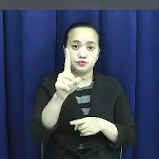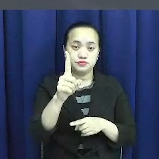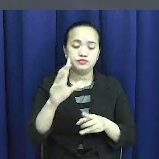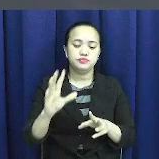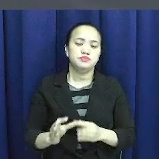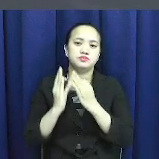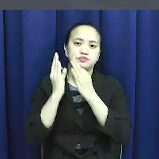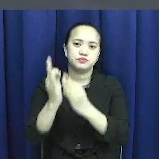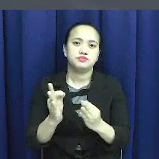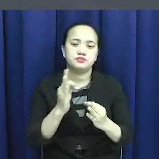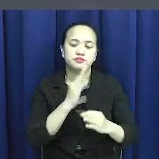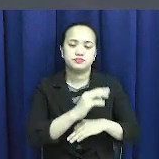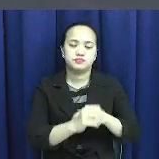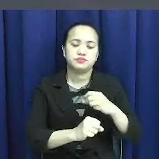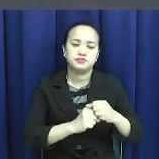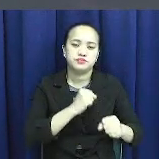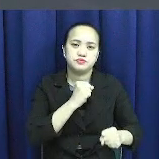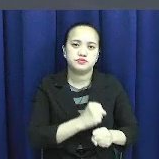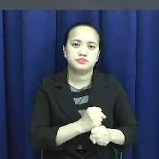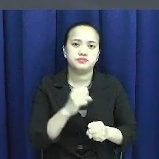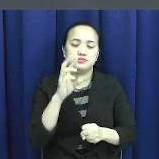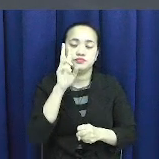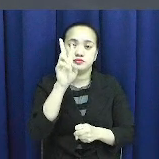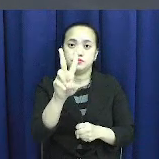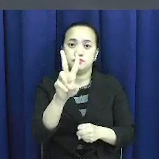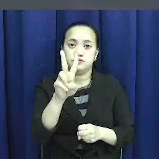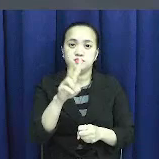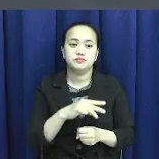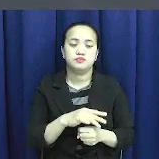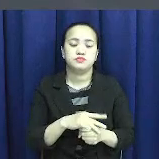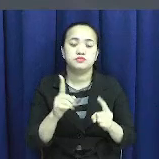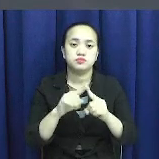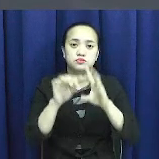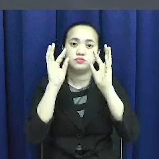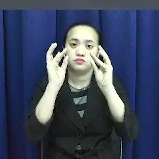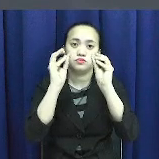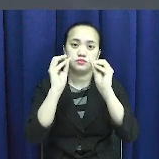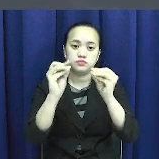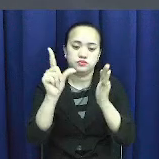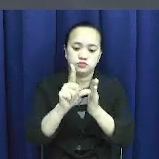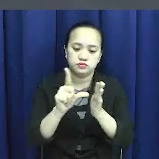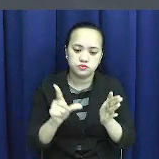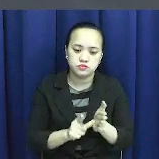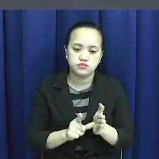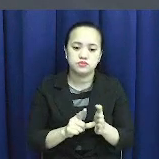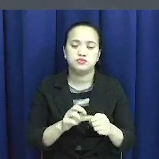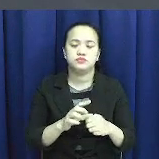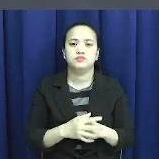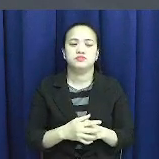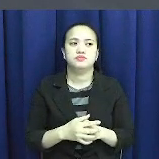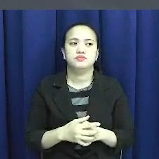offer sacrifices. Pangalawa, to teach the law. Okay.